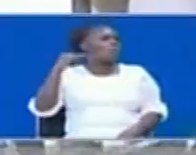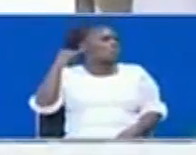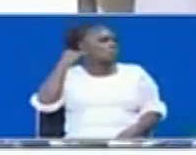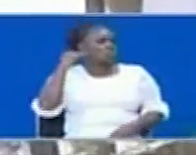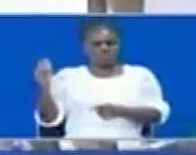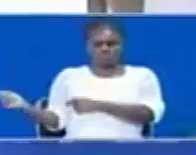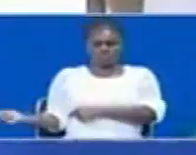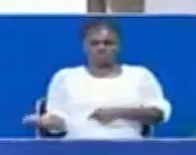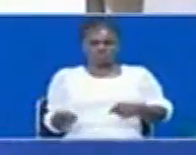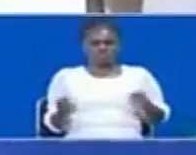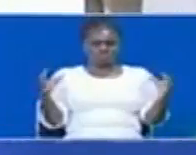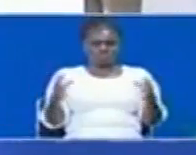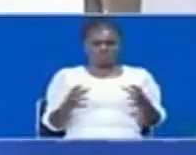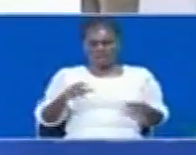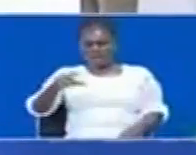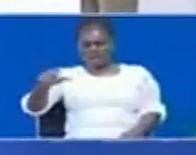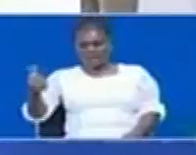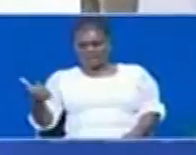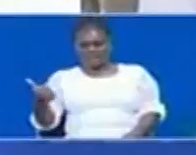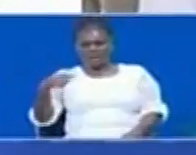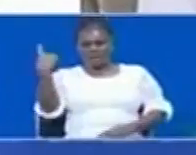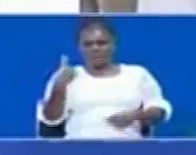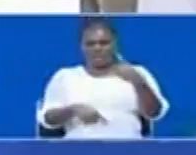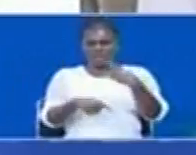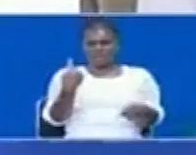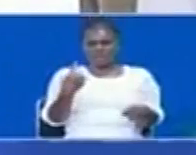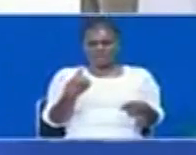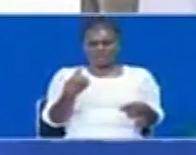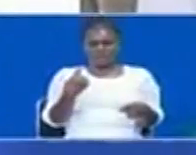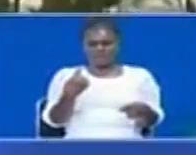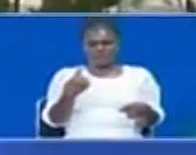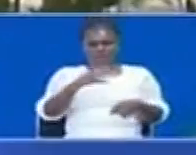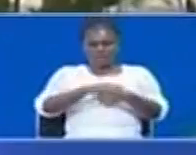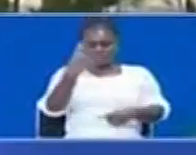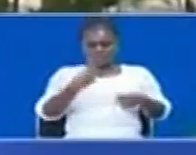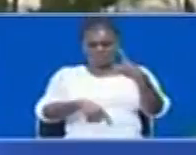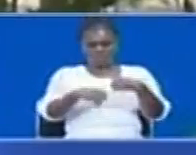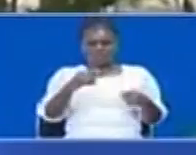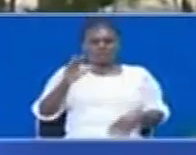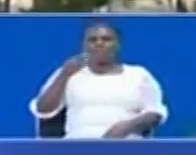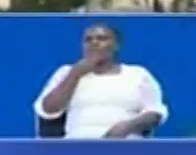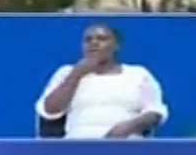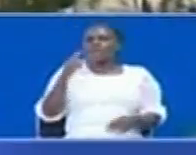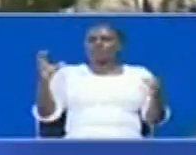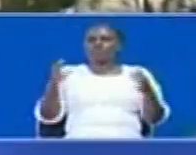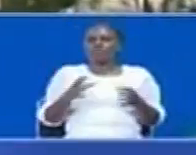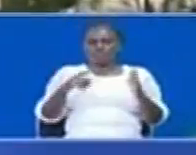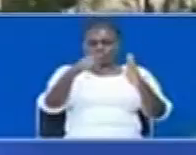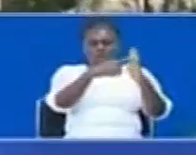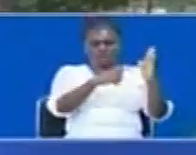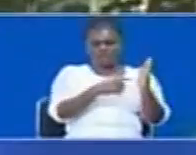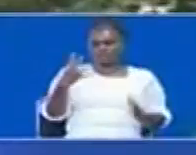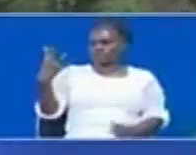Club. Gor Kisila aliwapiku wapinzani wake na kuibuka mshindi katika upande wa wanaume baada ya kunakili alama